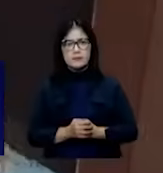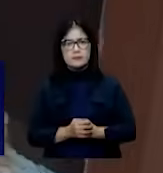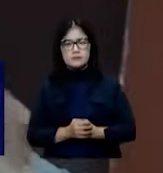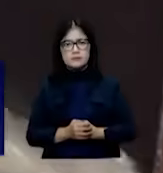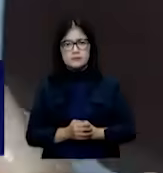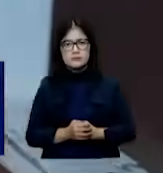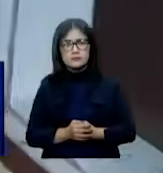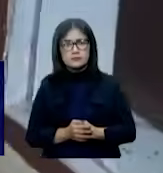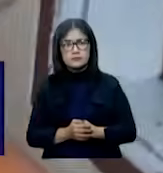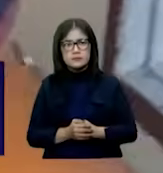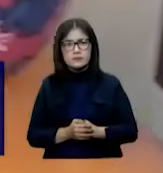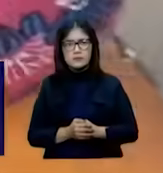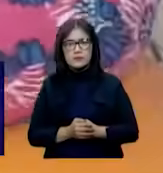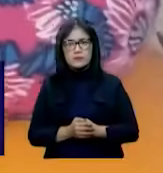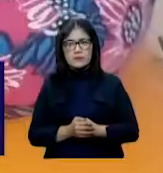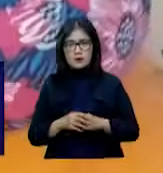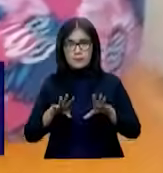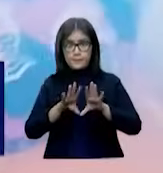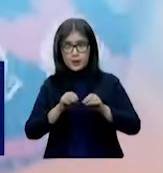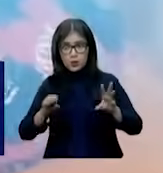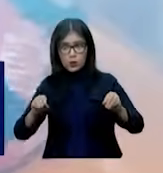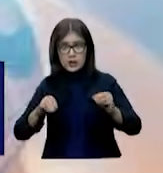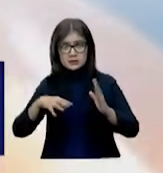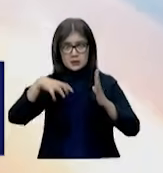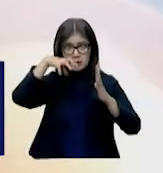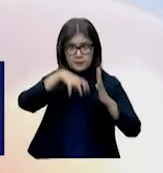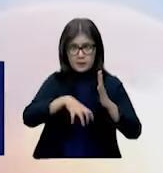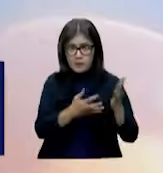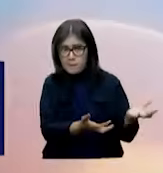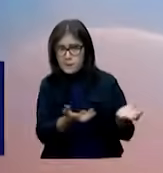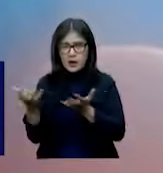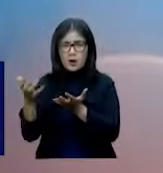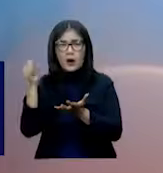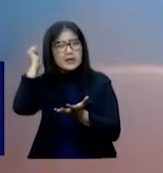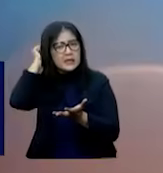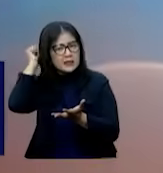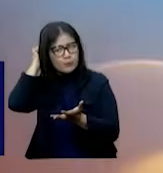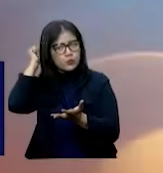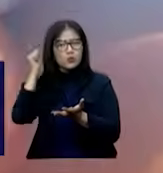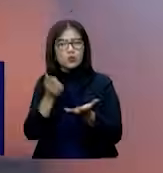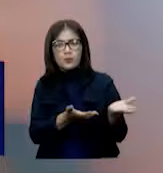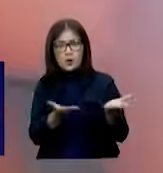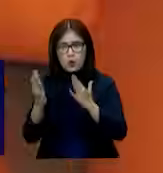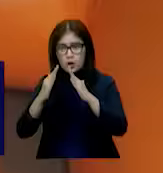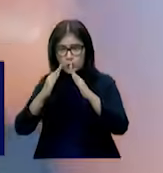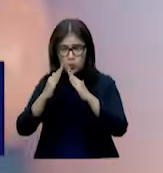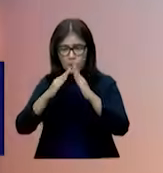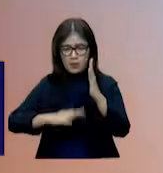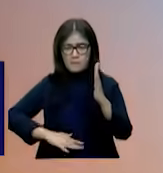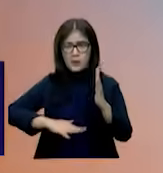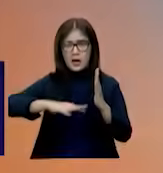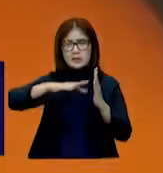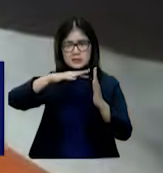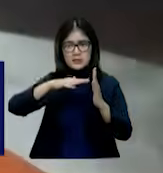Ada anak kecilnya, Bu? Petugas BBBD Kabupaten Cirebon mengevakuasi ibu rumah tangga yang terjebak banjir di rumahnya di Desa Mekarsari, Kecamatan Walet,